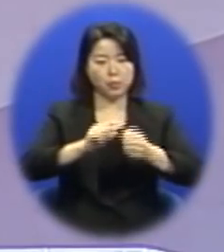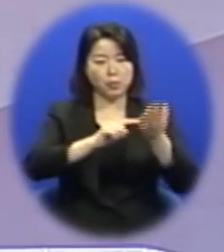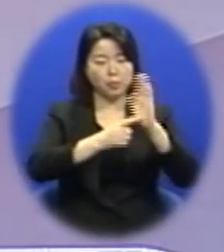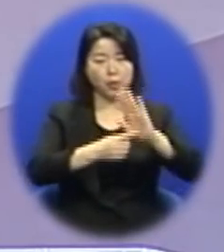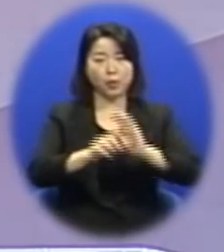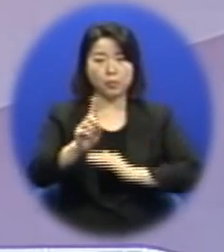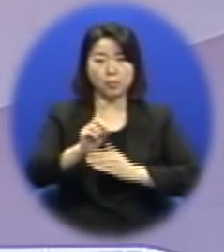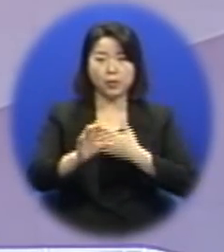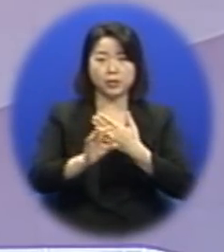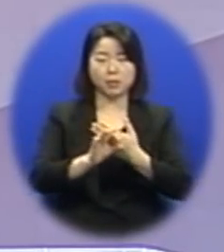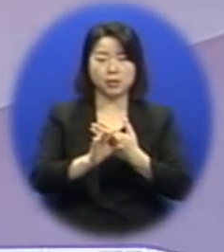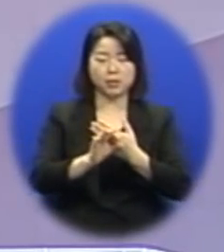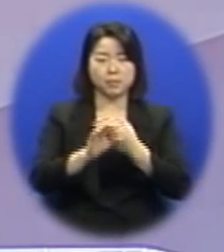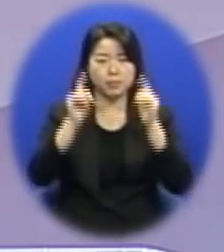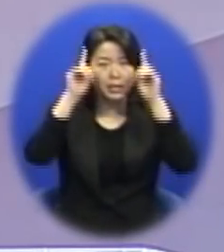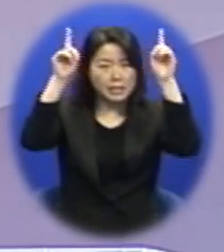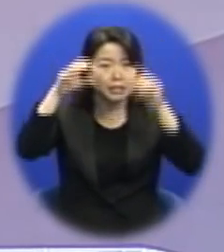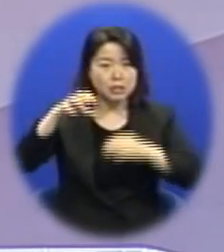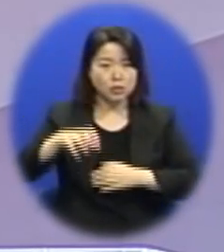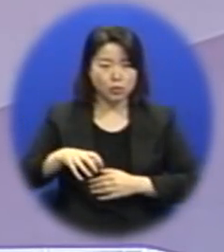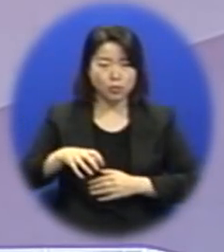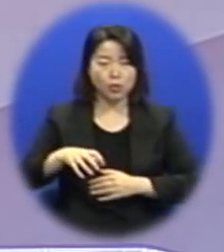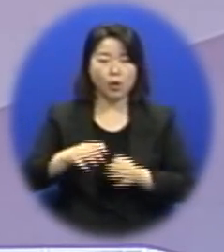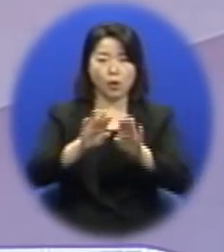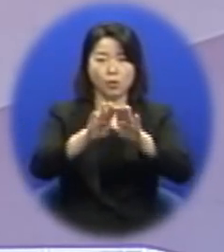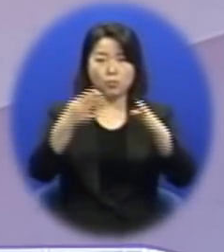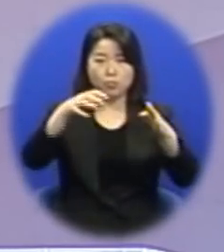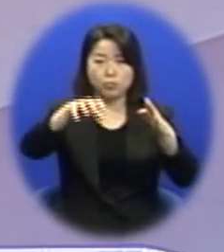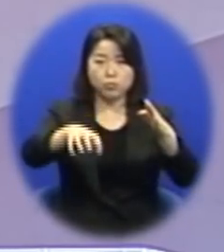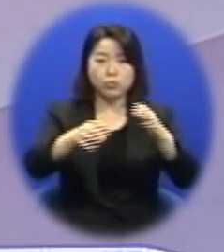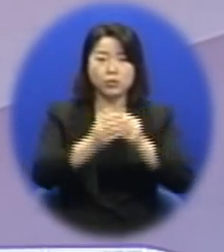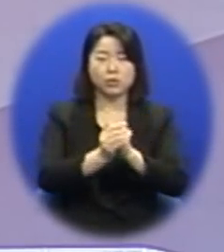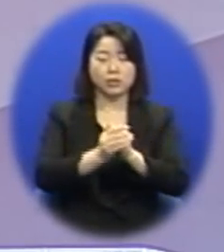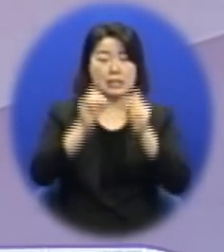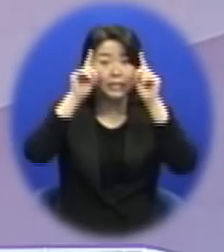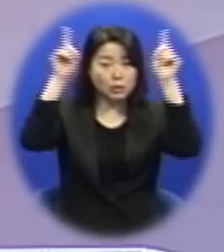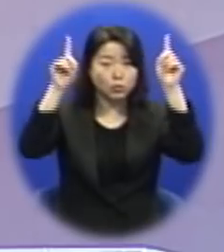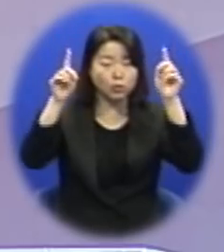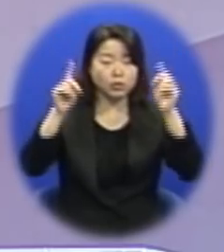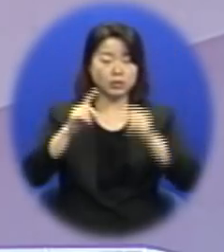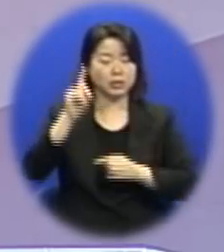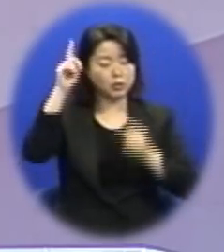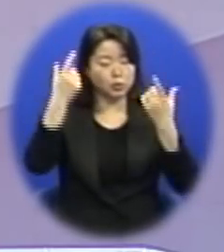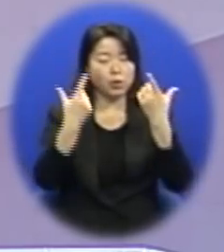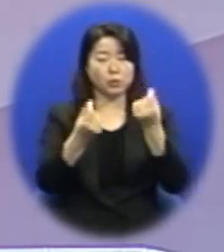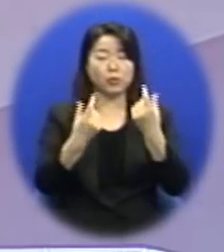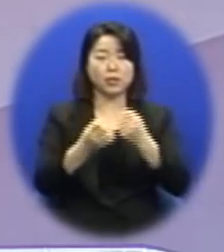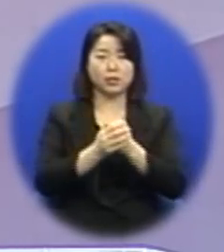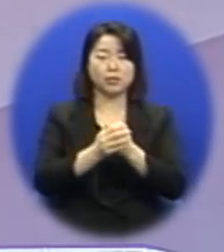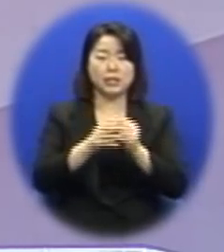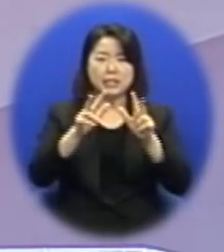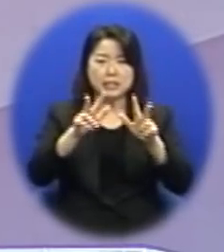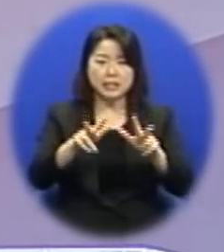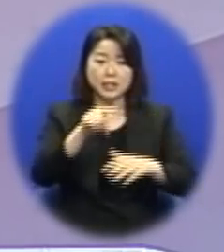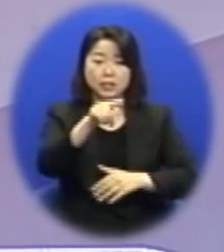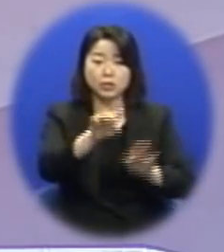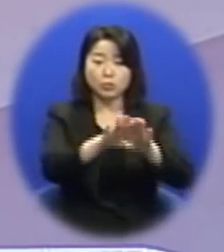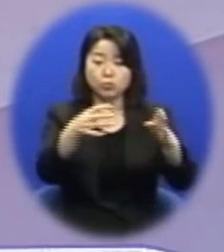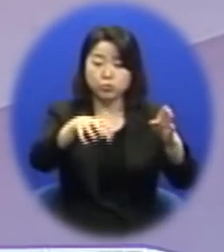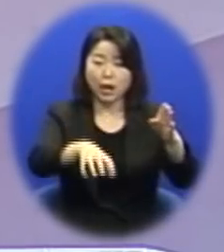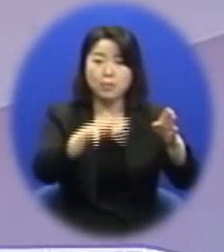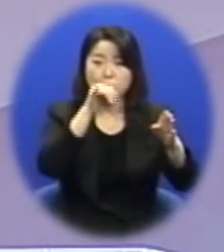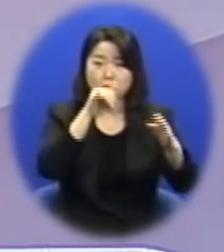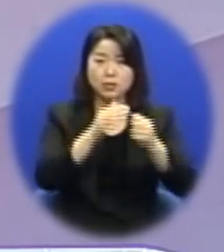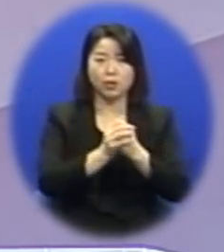표현합니다 스의 3절에 스의 문이라고 스은 지옥을 말하는데 지금 그 문턱에가 있습니다